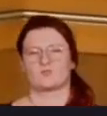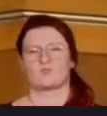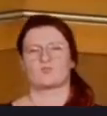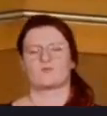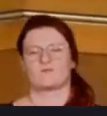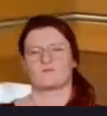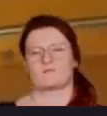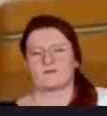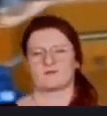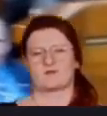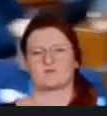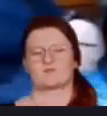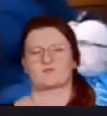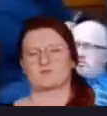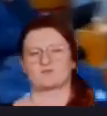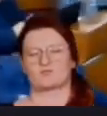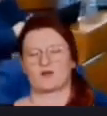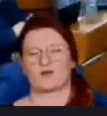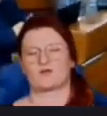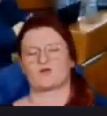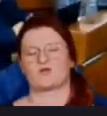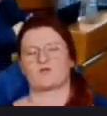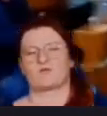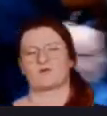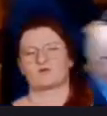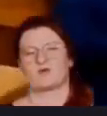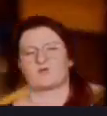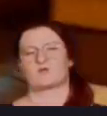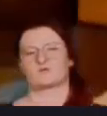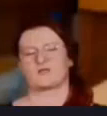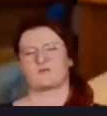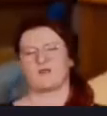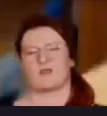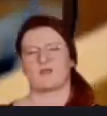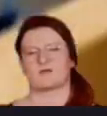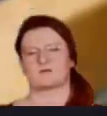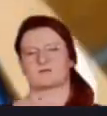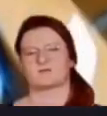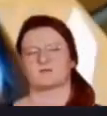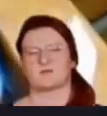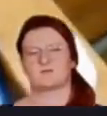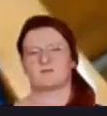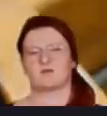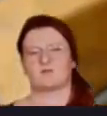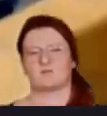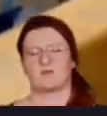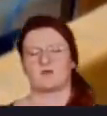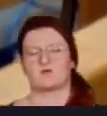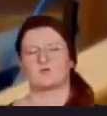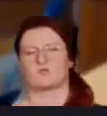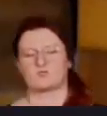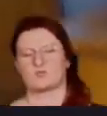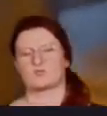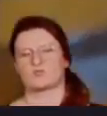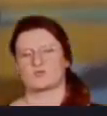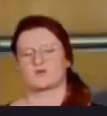z którego wyszła ustawa Lex Developer. I wcześniej wspomniałem, uczestnik przygotowywania planu adaptacji do